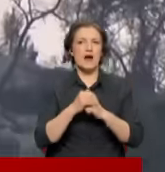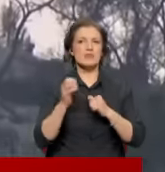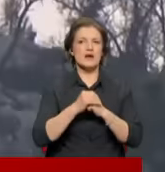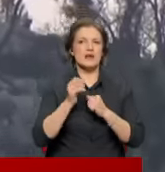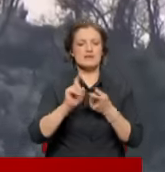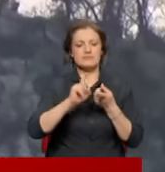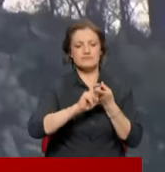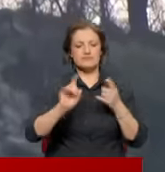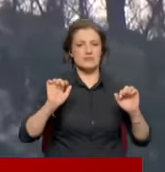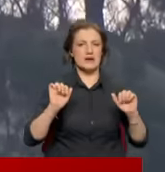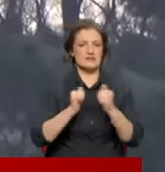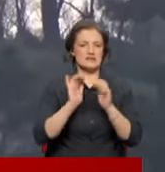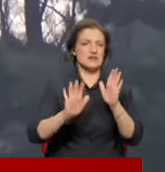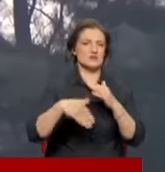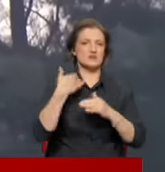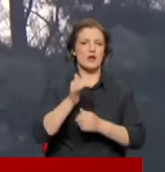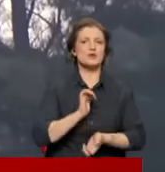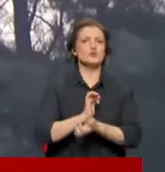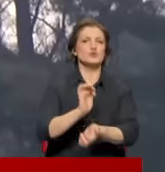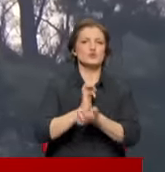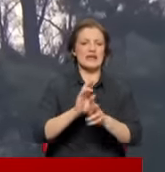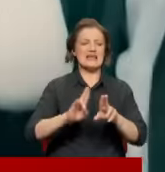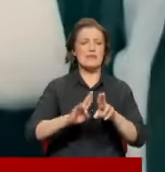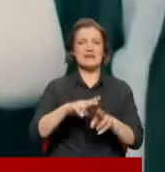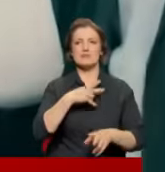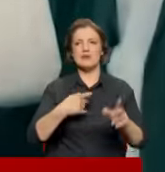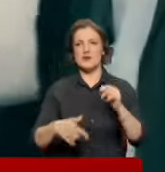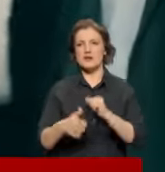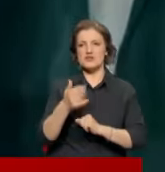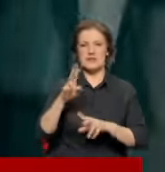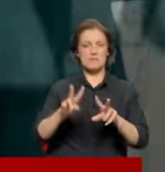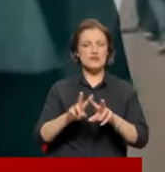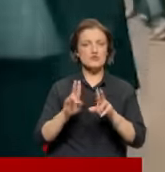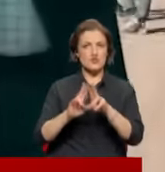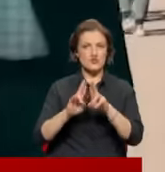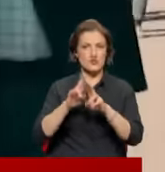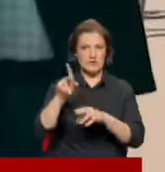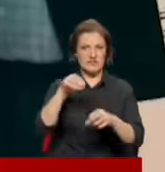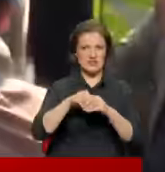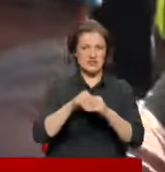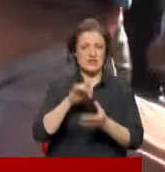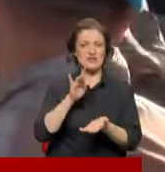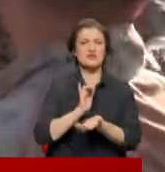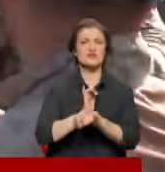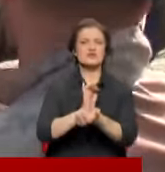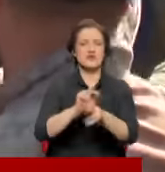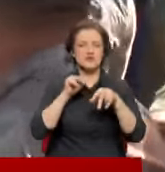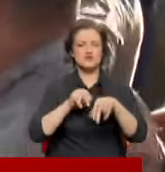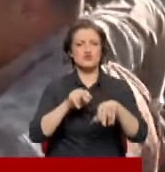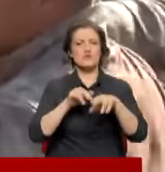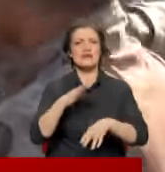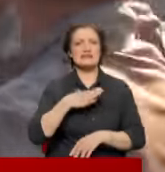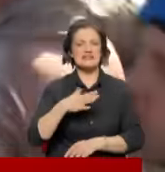Antalya'daki teleferik kazasının ardından tutuklanan Kepez Belediye Başkanı Mesut Kocagöz için cezaevine yürümek